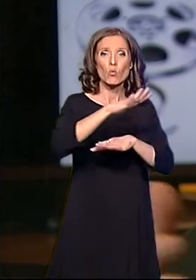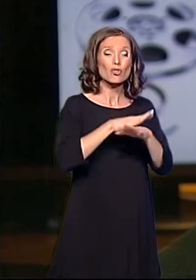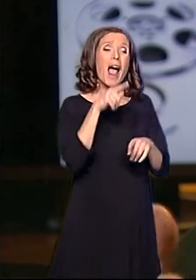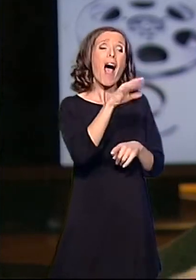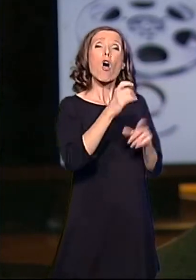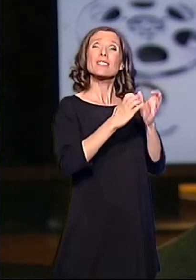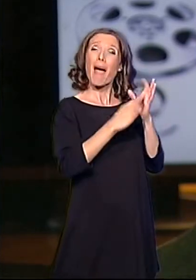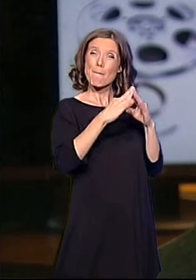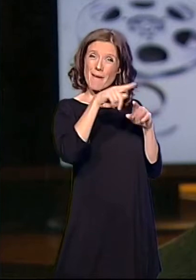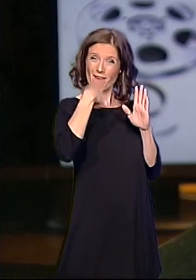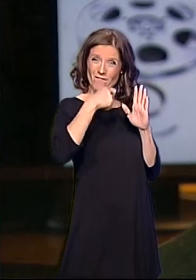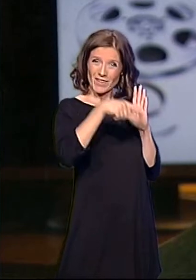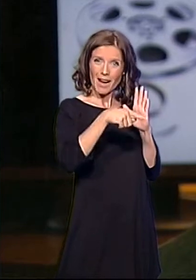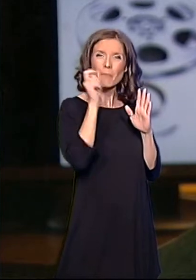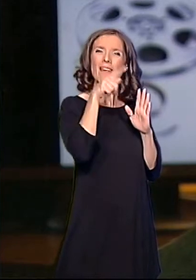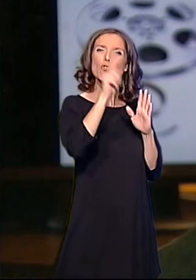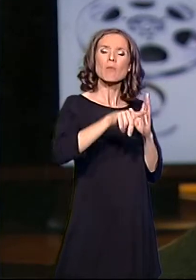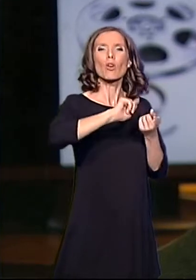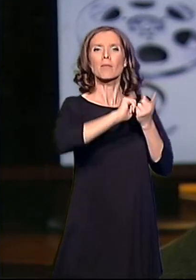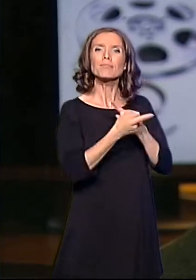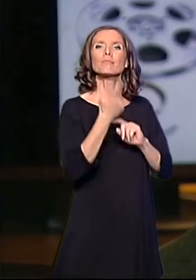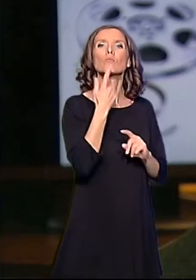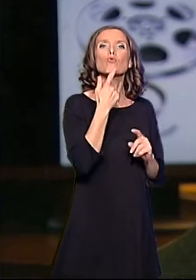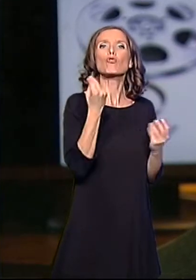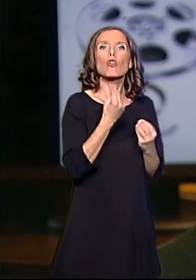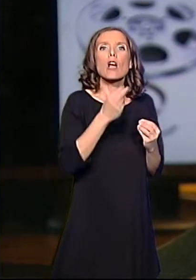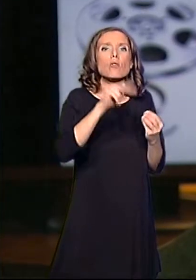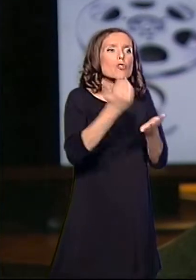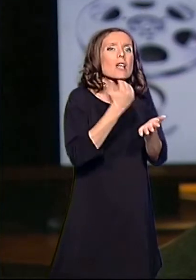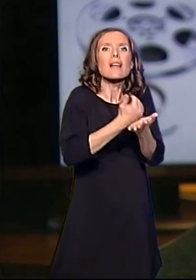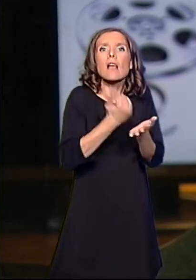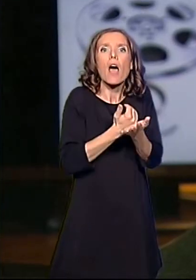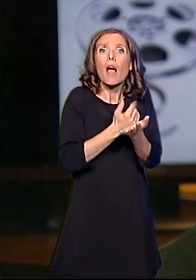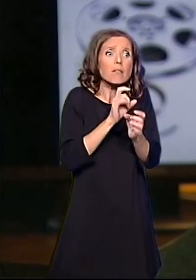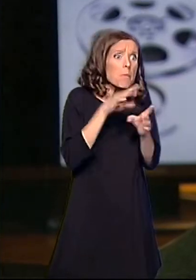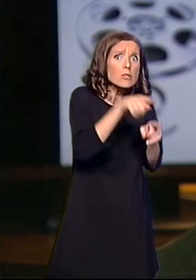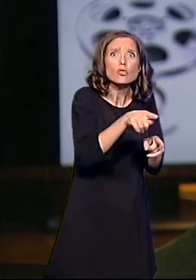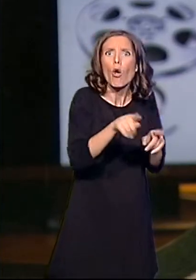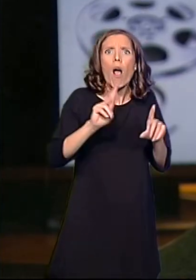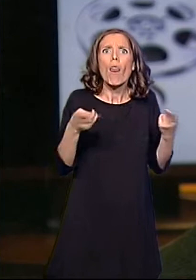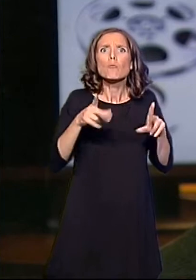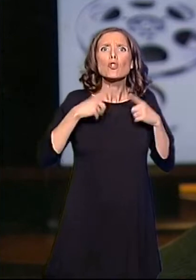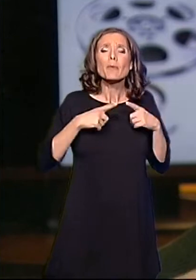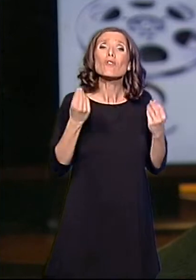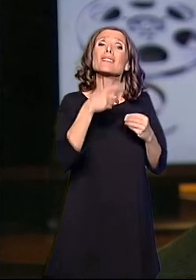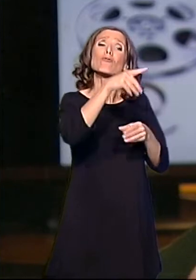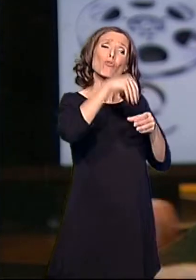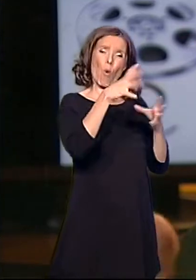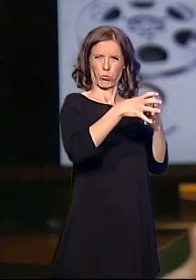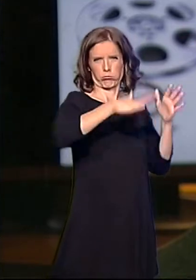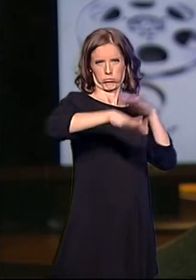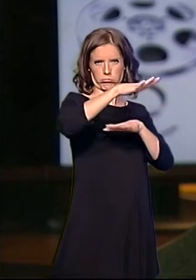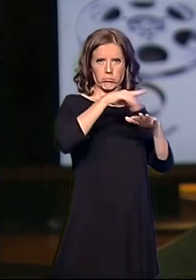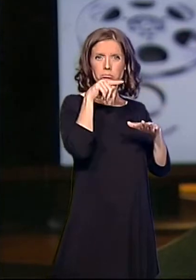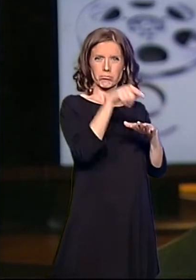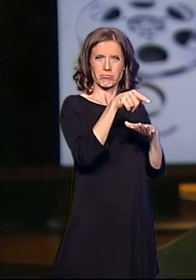da bi njena porodica uopšte mogla da opstane. Jer je ženama zabranjeno da rade, one mogu da budu žene, majke, odnosno